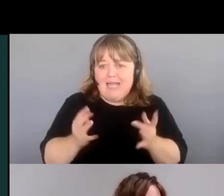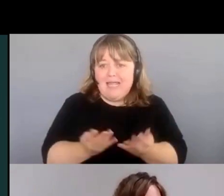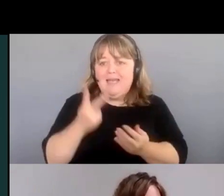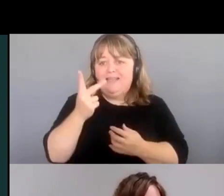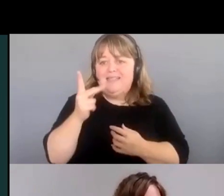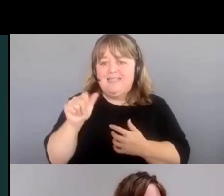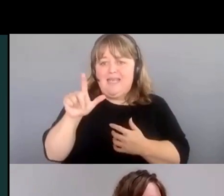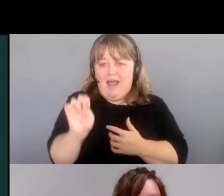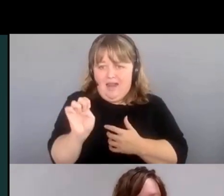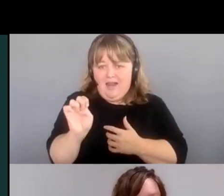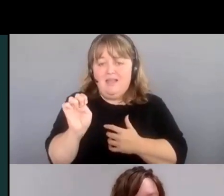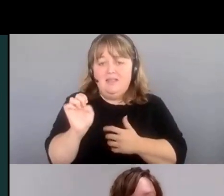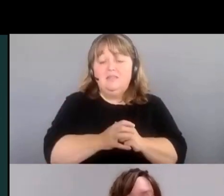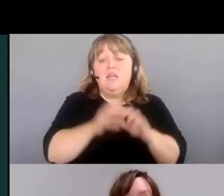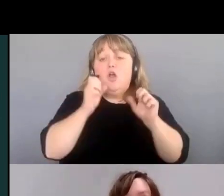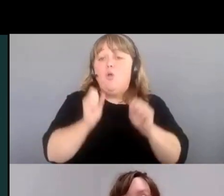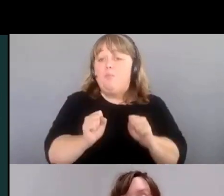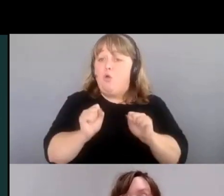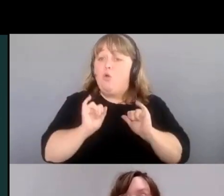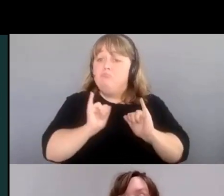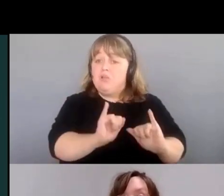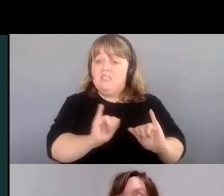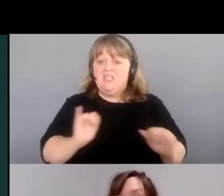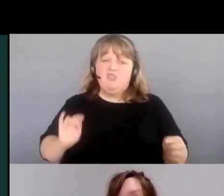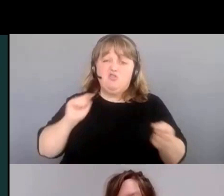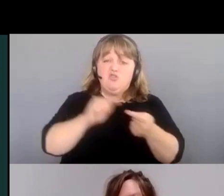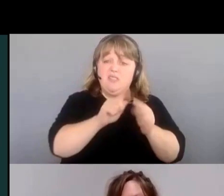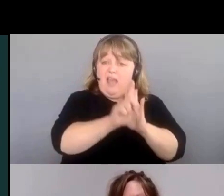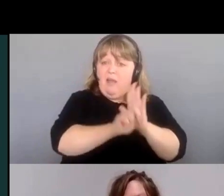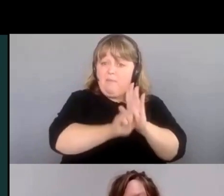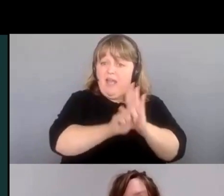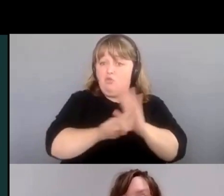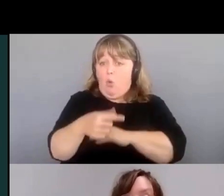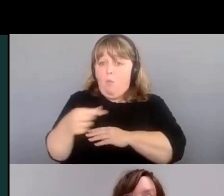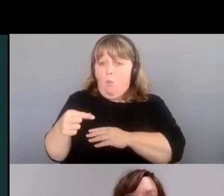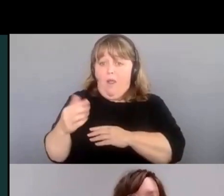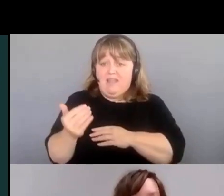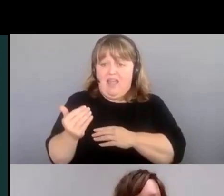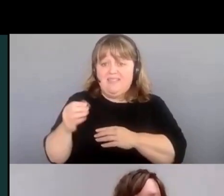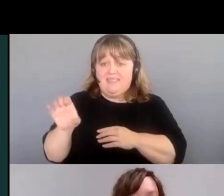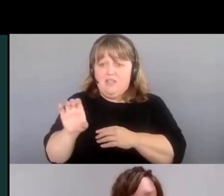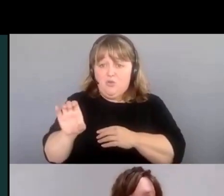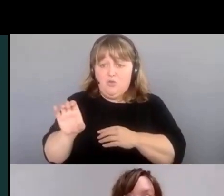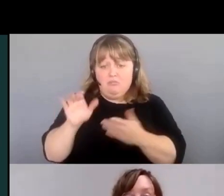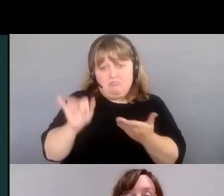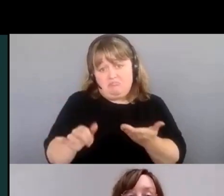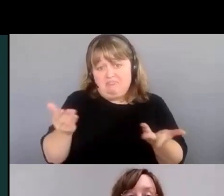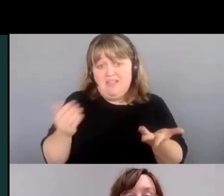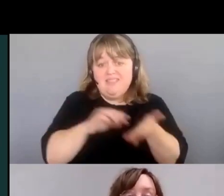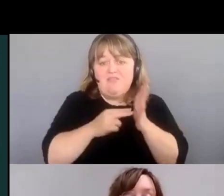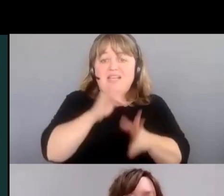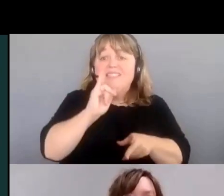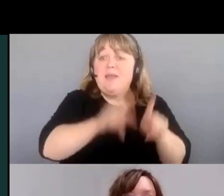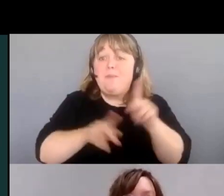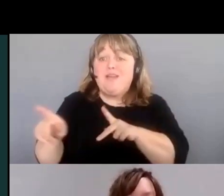bien, ils peuvent tolérer jusqu'à moins 15 degrés Celsius. Alors, pour les personnes chanceuses qui ont